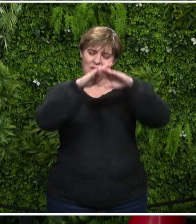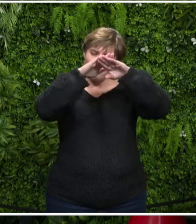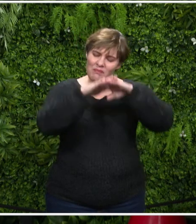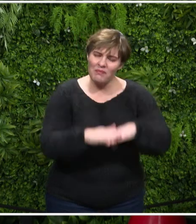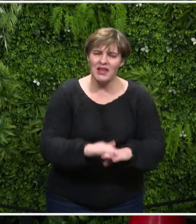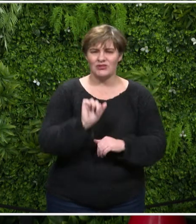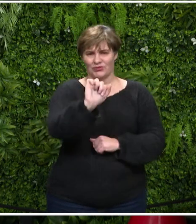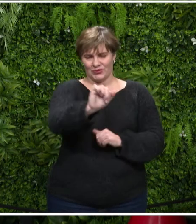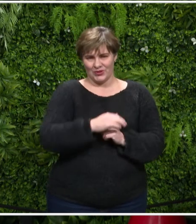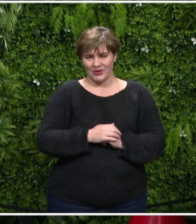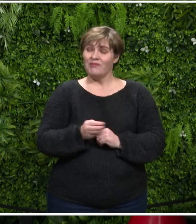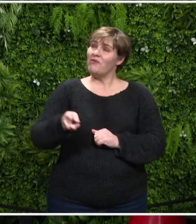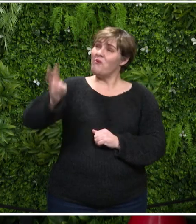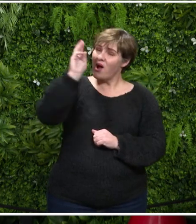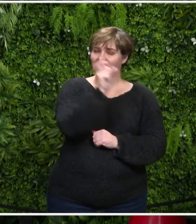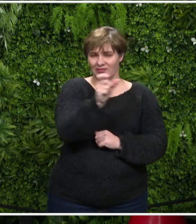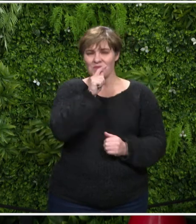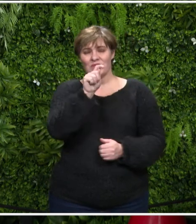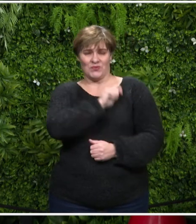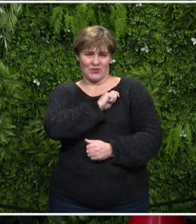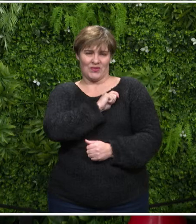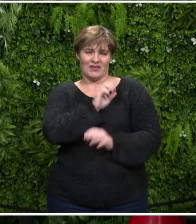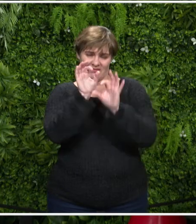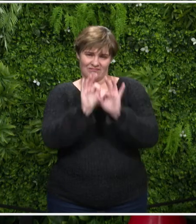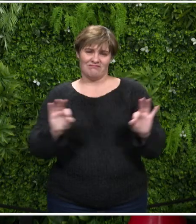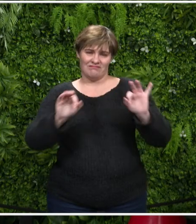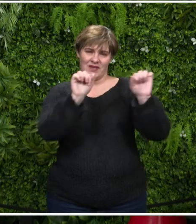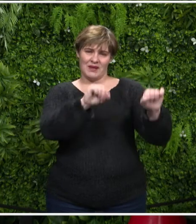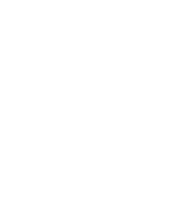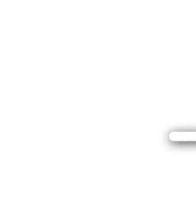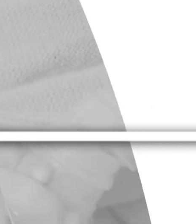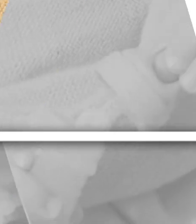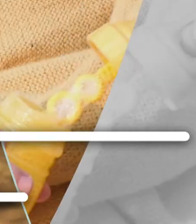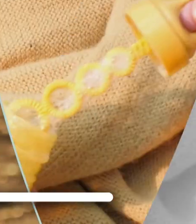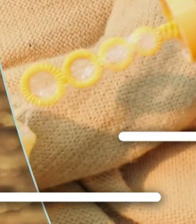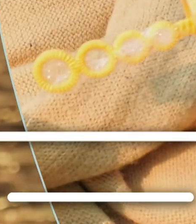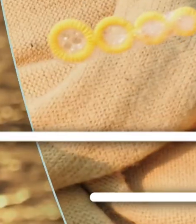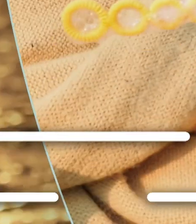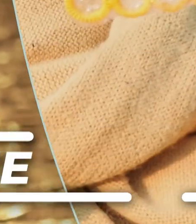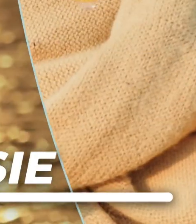so seën. God se waarheid en sy woord is suiwer. Amen.